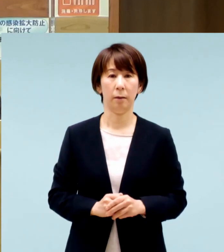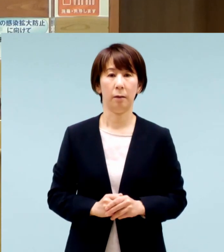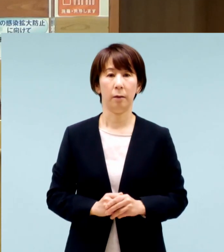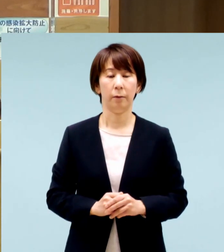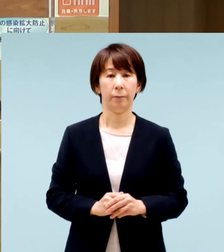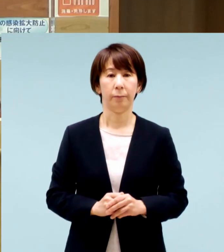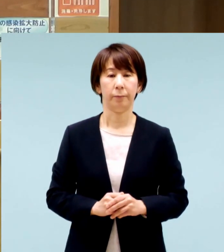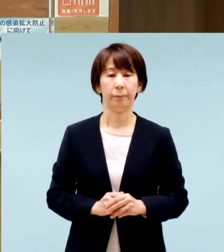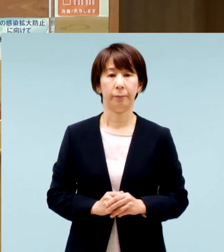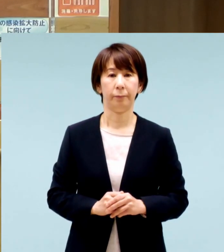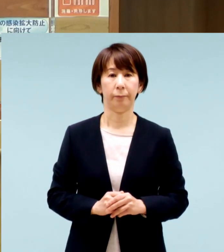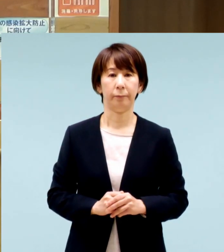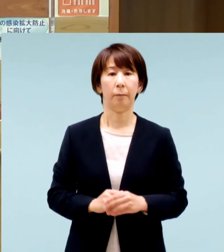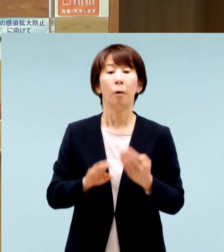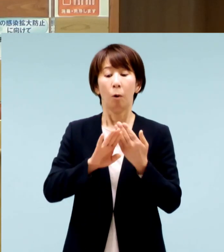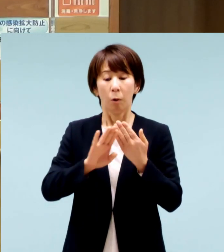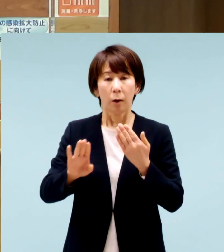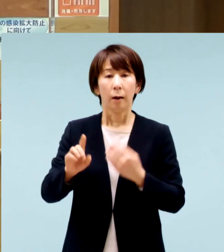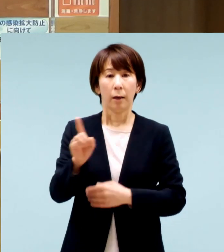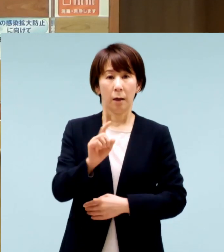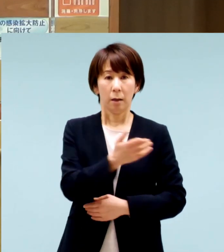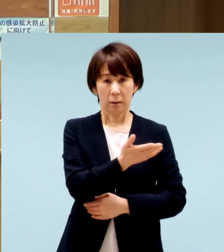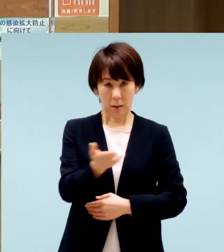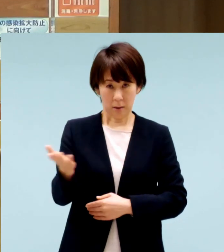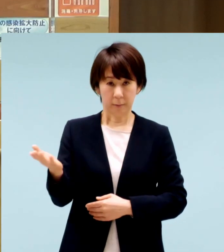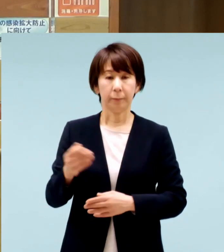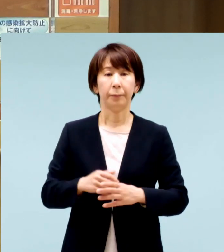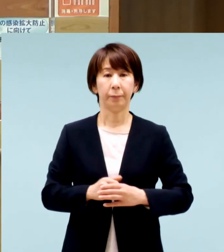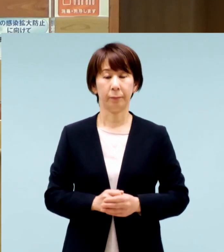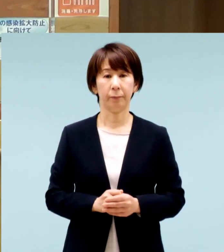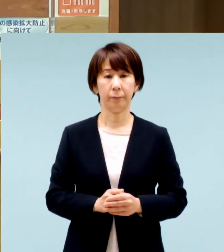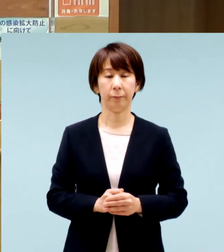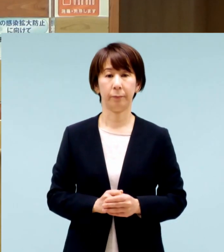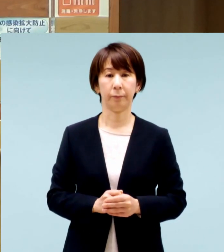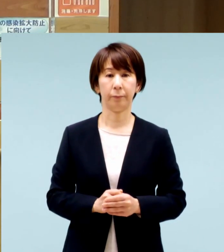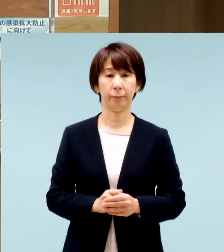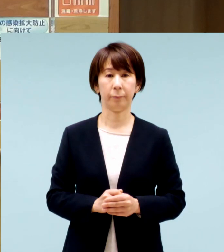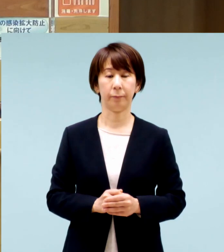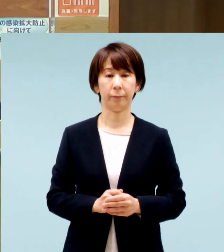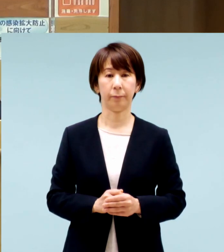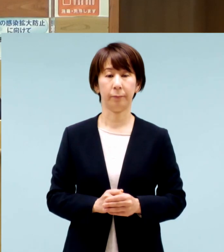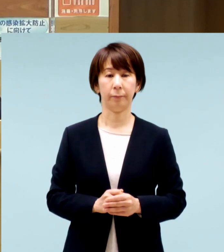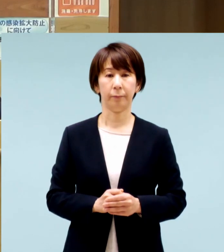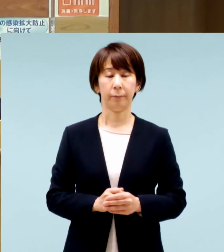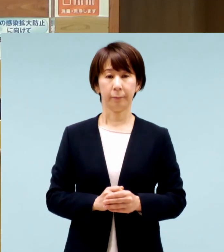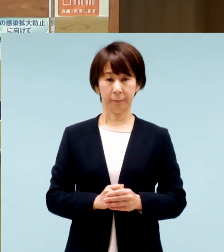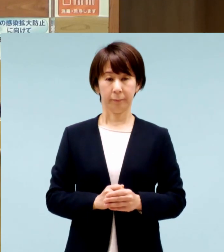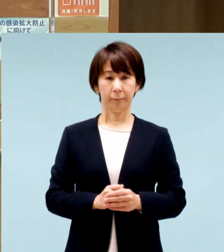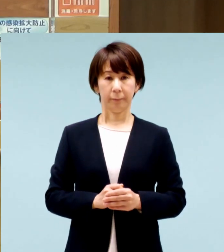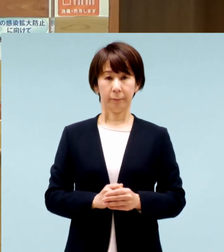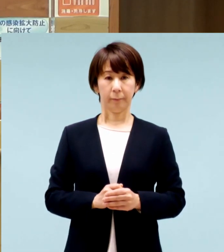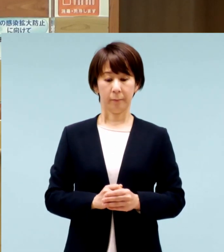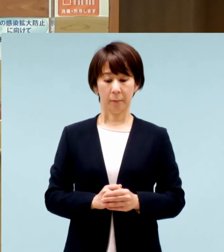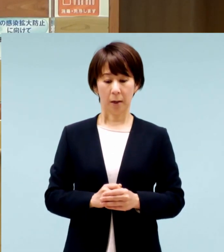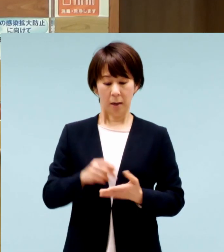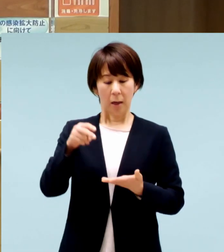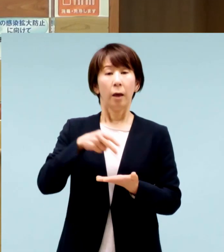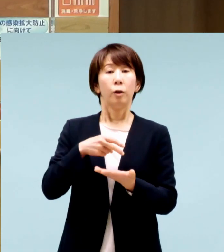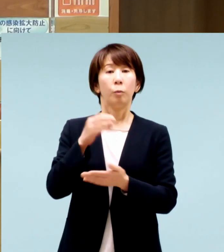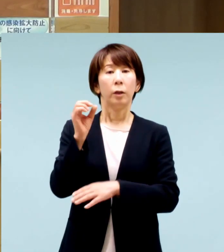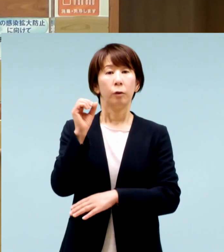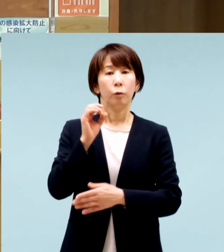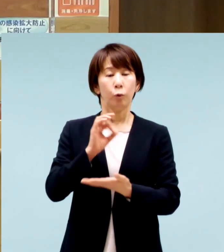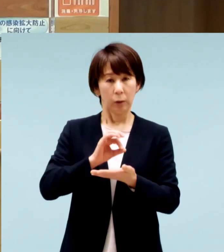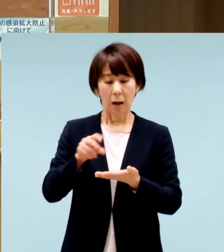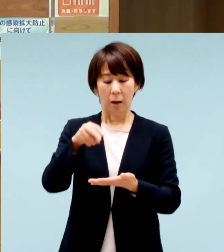他にご質問ございますでしょうか。はい、読売新聞井上さん。 読売新聞井上です。